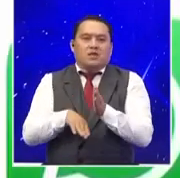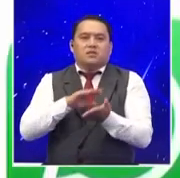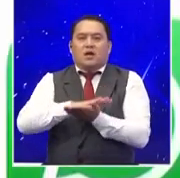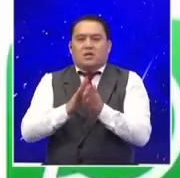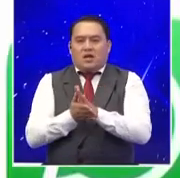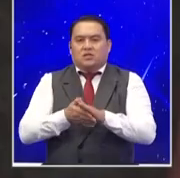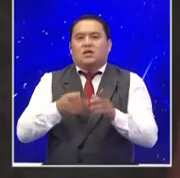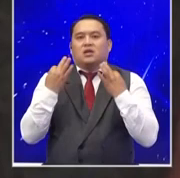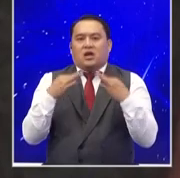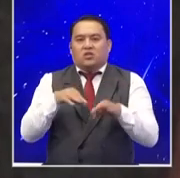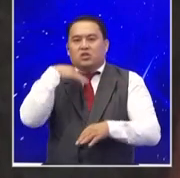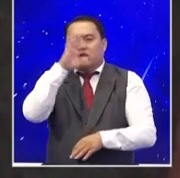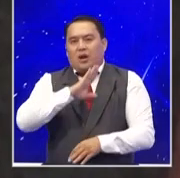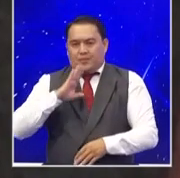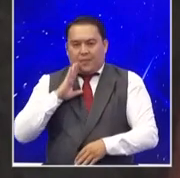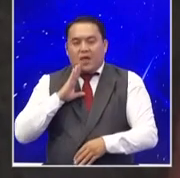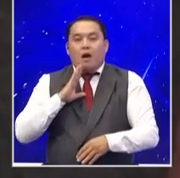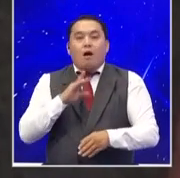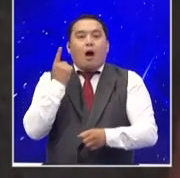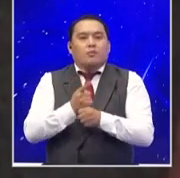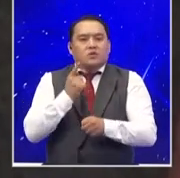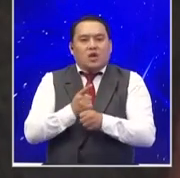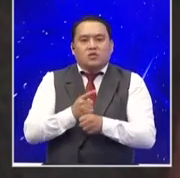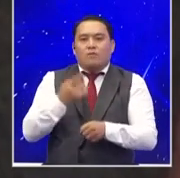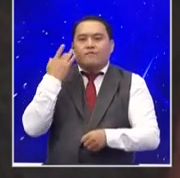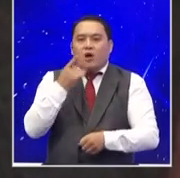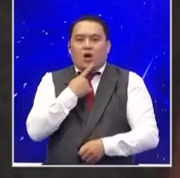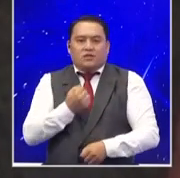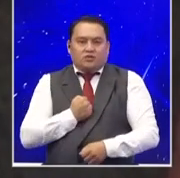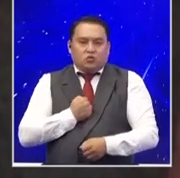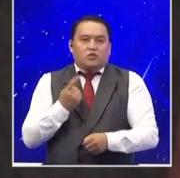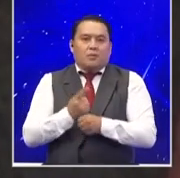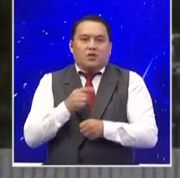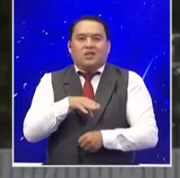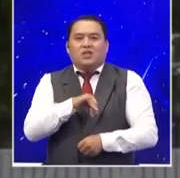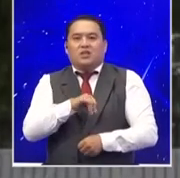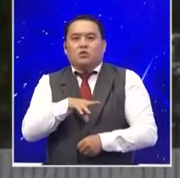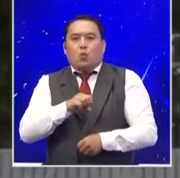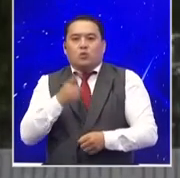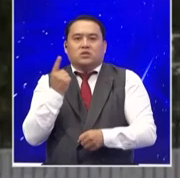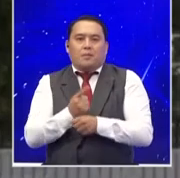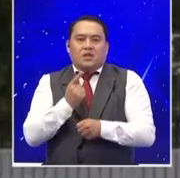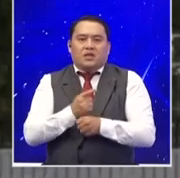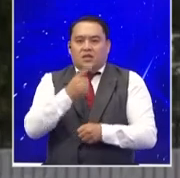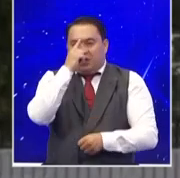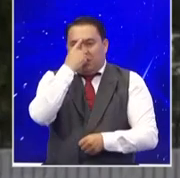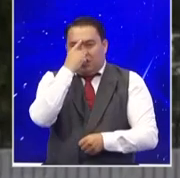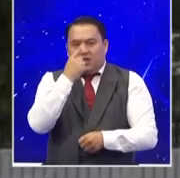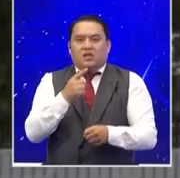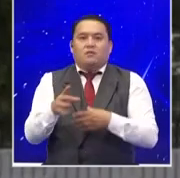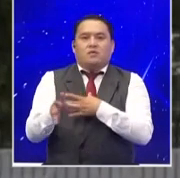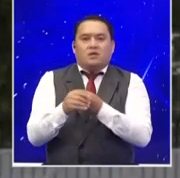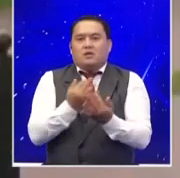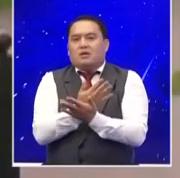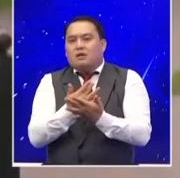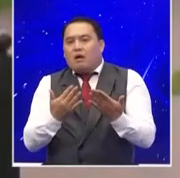родителей. В конце прошлого года сервисом запретили пользоваться американским военнослужащим. А уже в этом году TikTok запретили в Индии наряду с